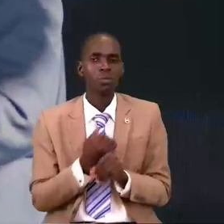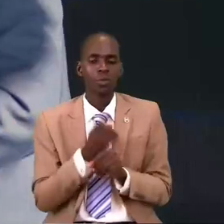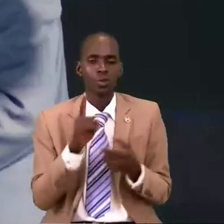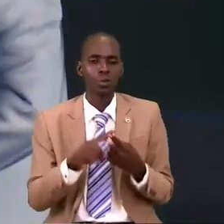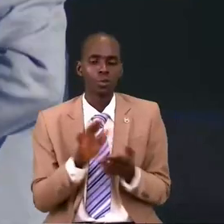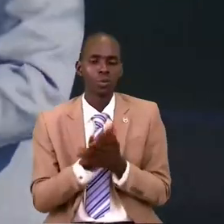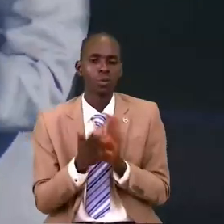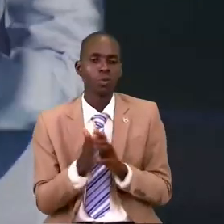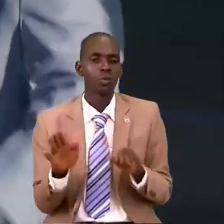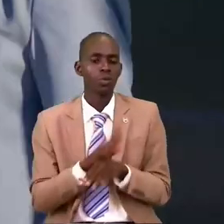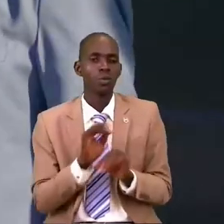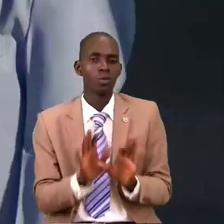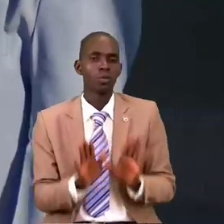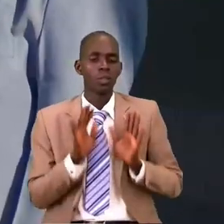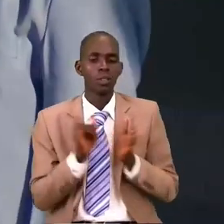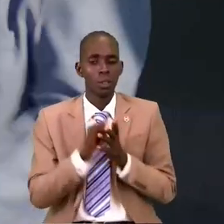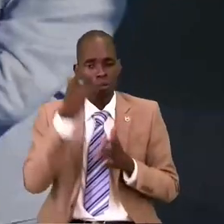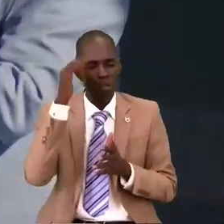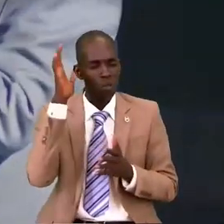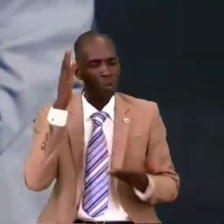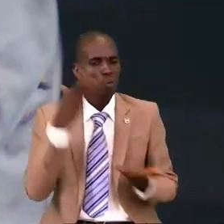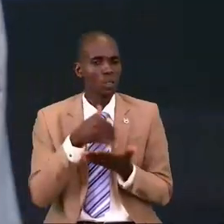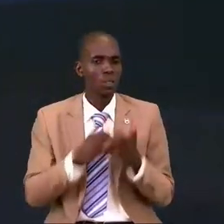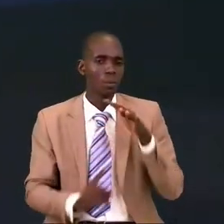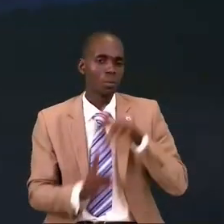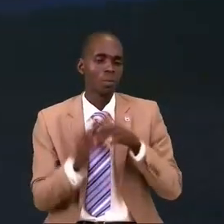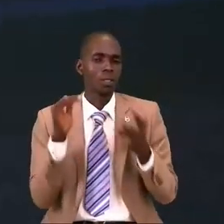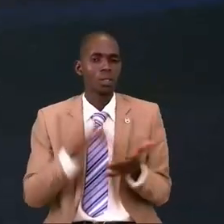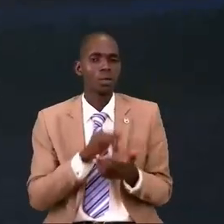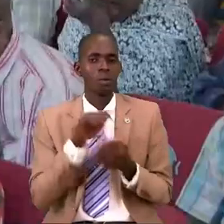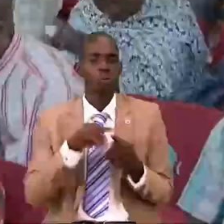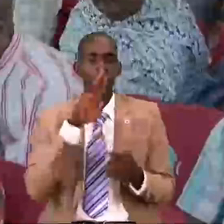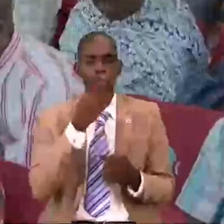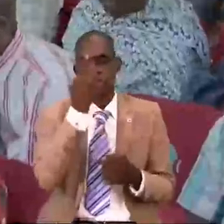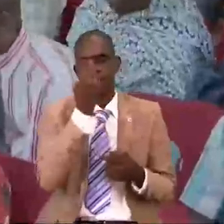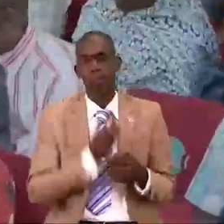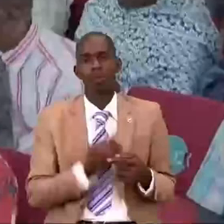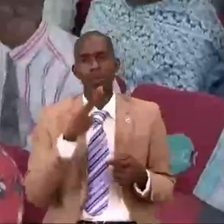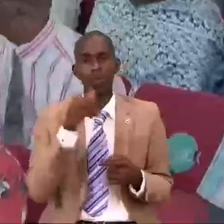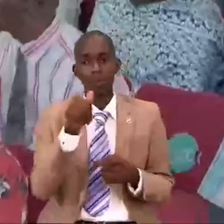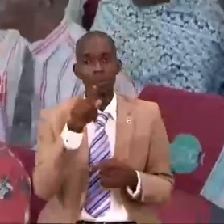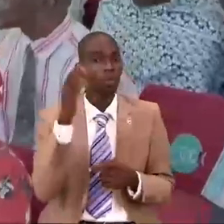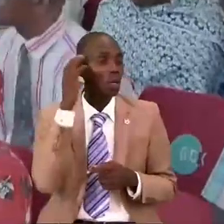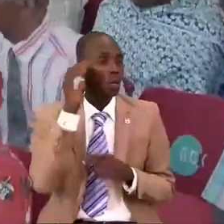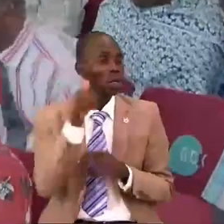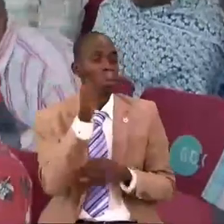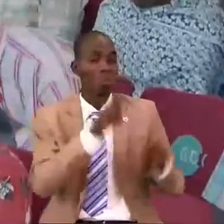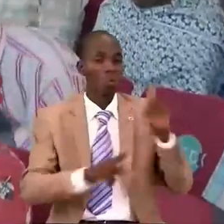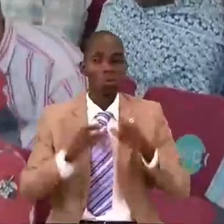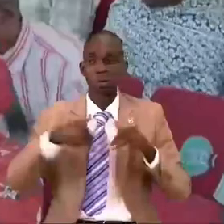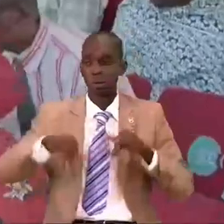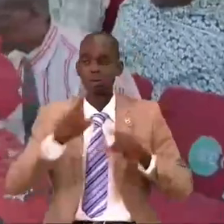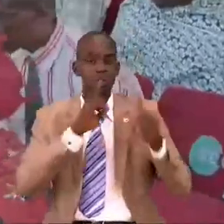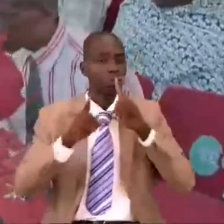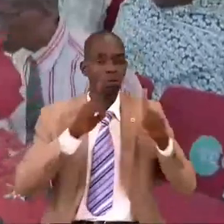même quand tu écoutes les autres parler, quelque chose surgit de l'intérieur et te donne la substance sur